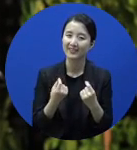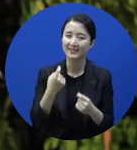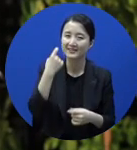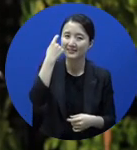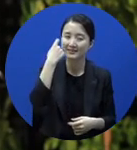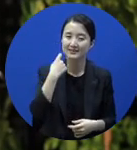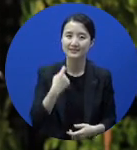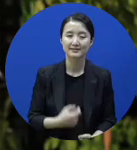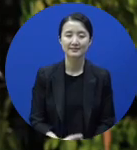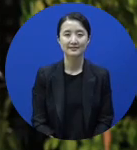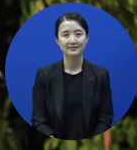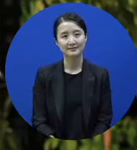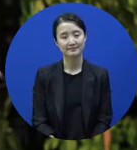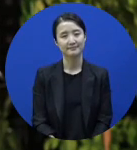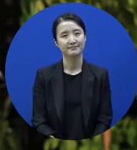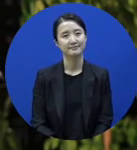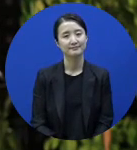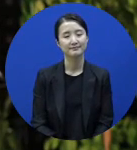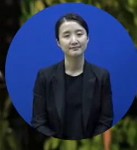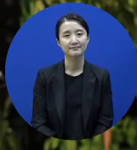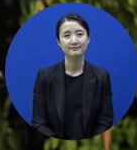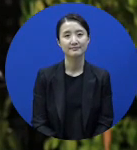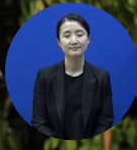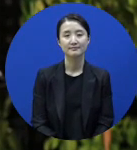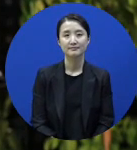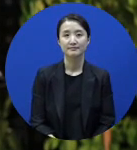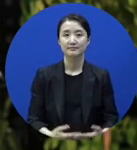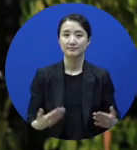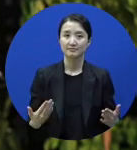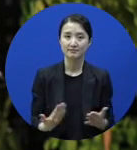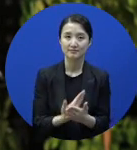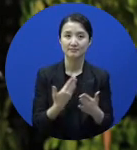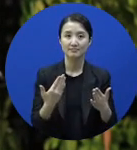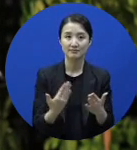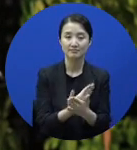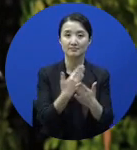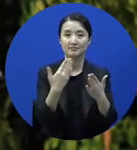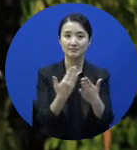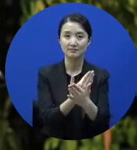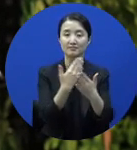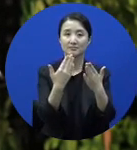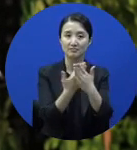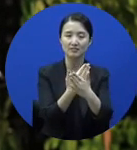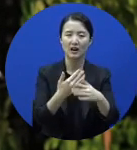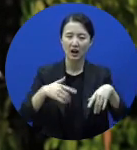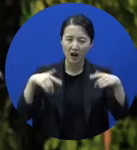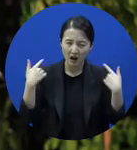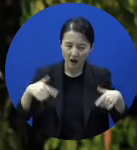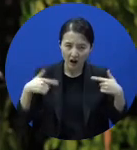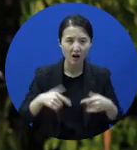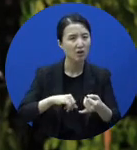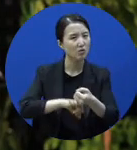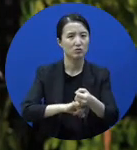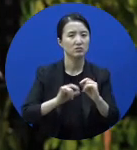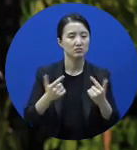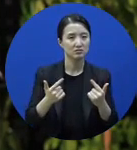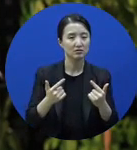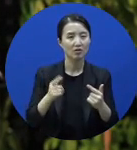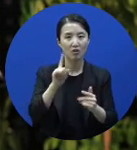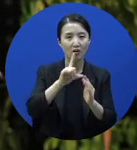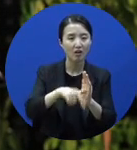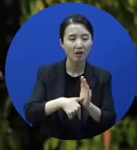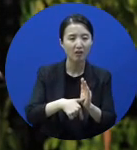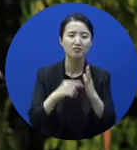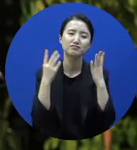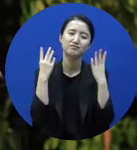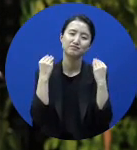보니까 항상 이렇게 성장만 있는 게 아니라 성장하기보다는 좀 평균한 것이 아니라 이렇게 떨어지는 경우도 있는 겁니다. 왜냐하면